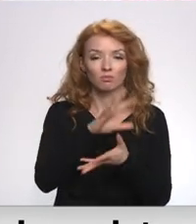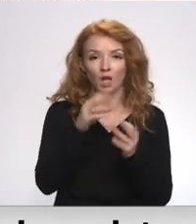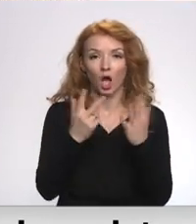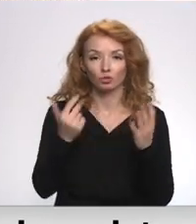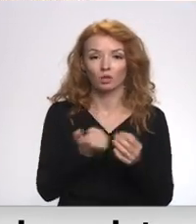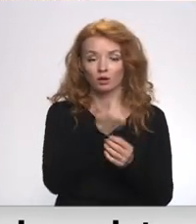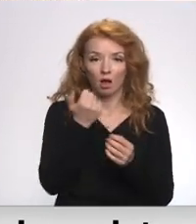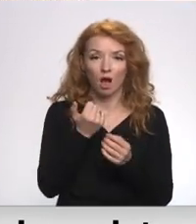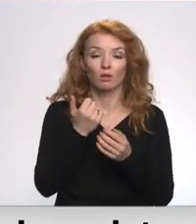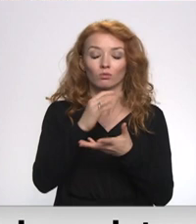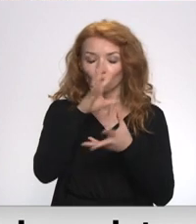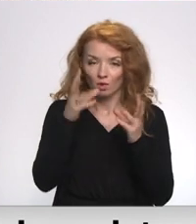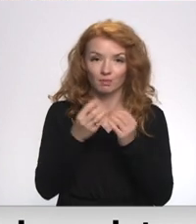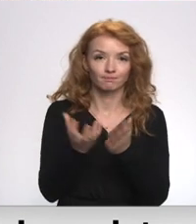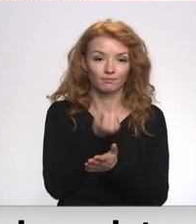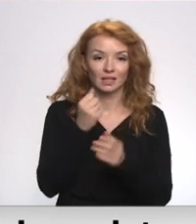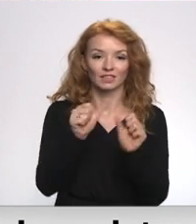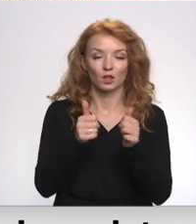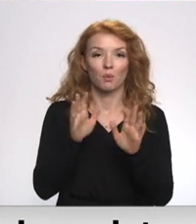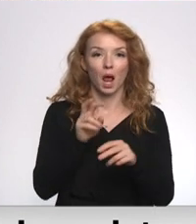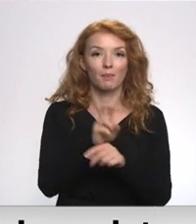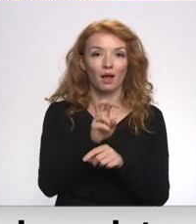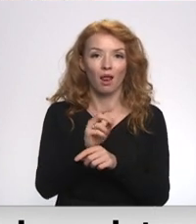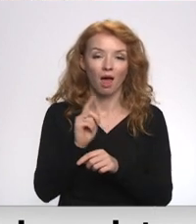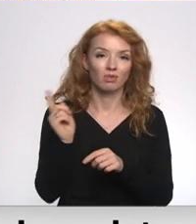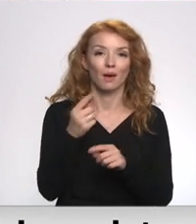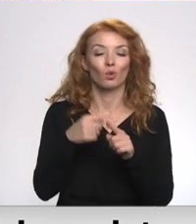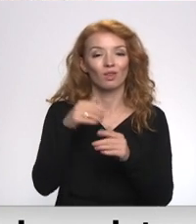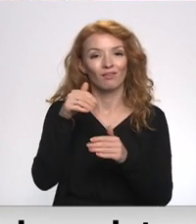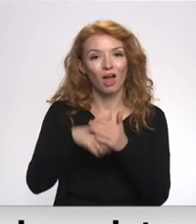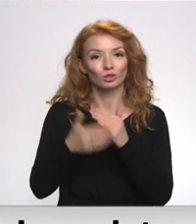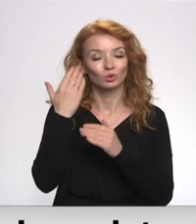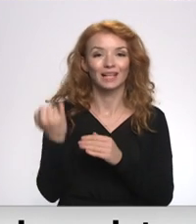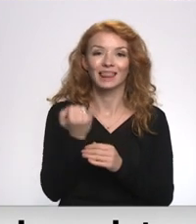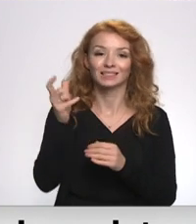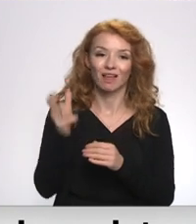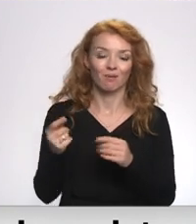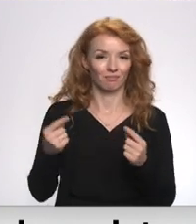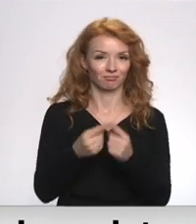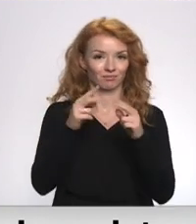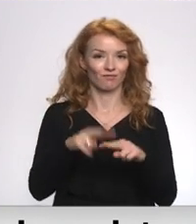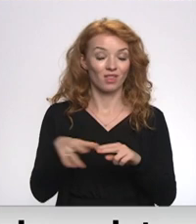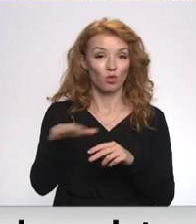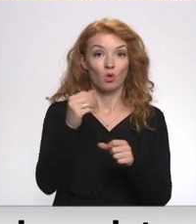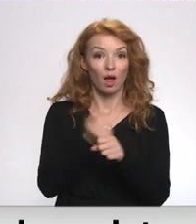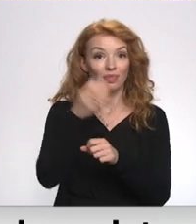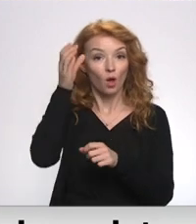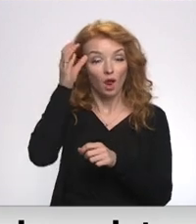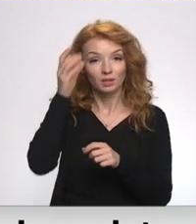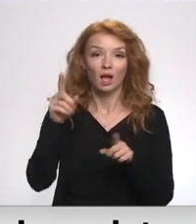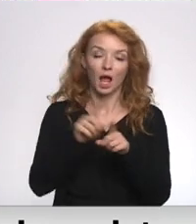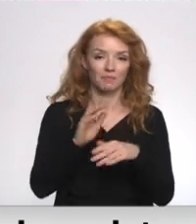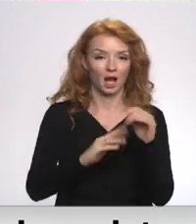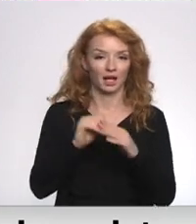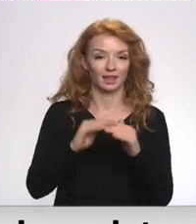ceļš, līdz izdevies šo vietu izveidot par apmeklētājiem un vēstures interesentiem saistošu, gan teorētiski, gan praktiski